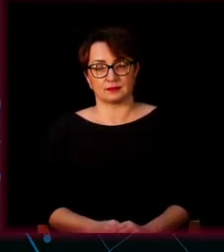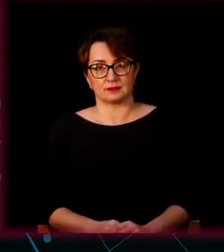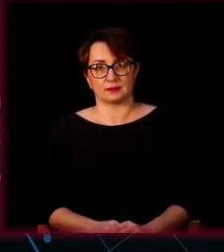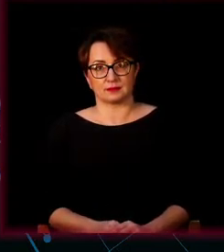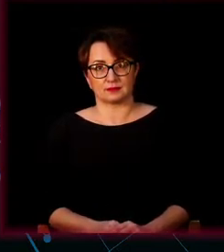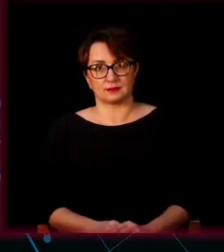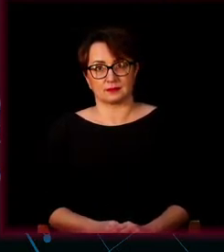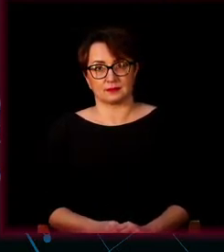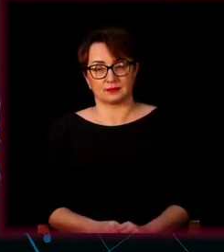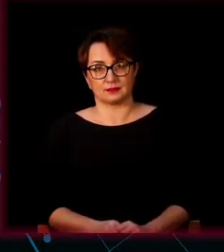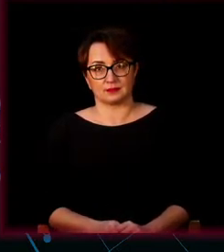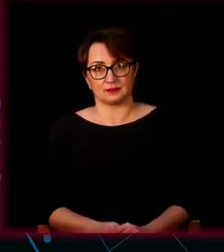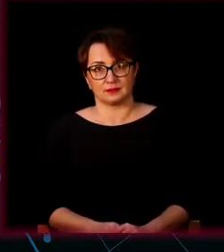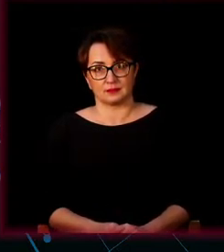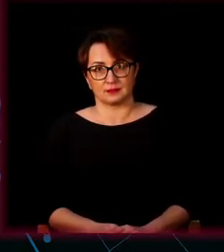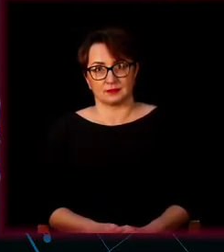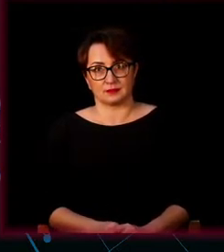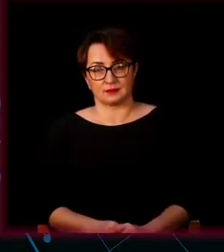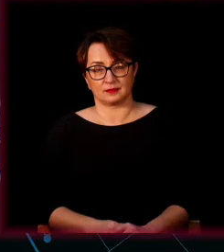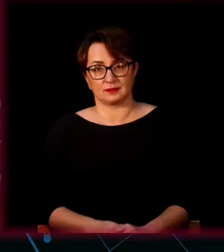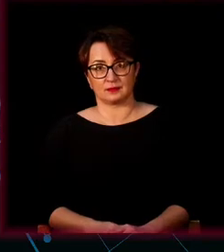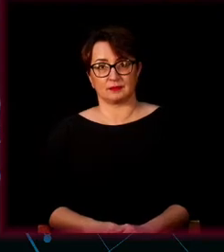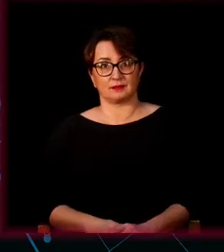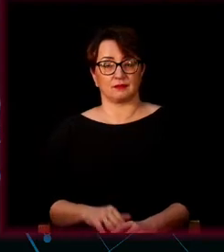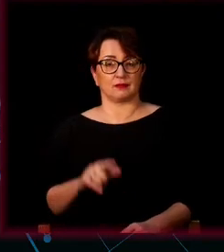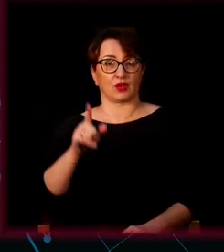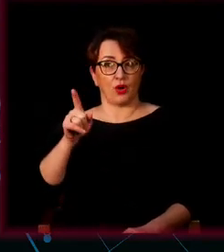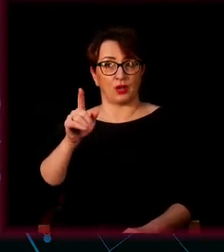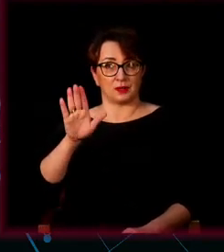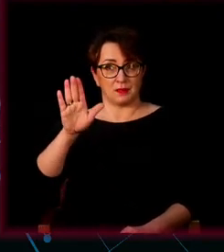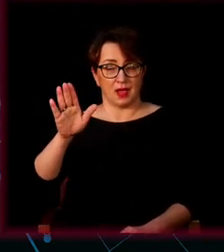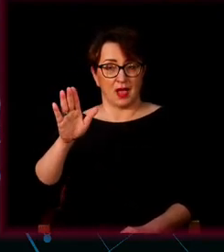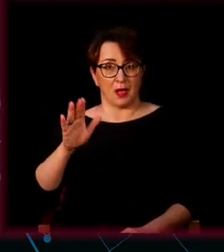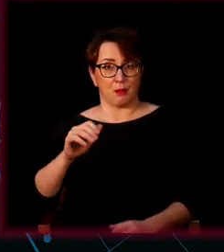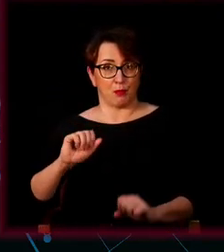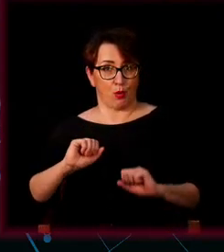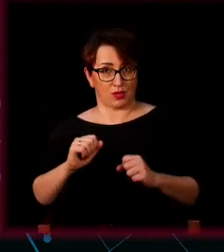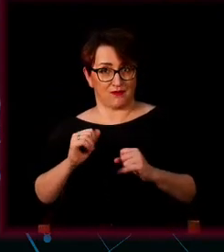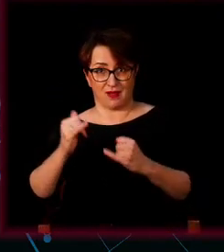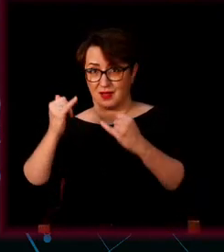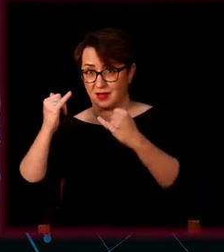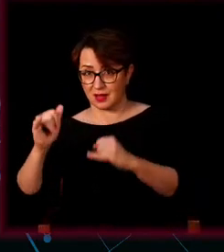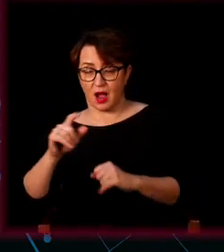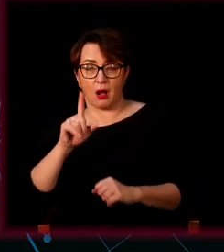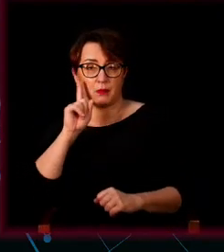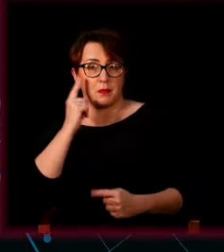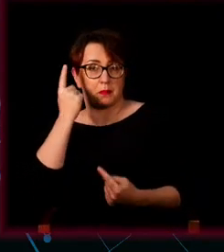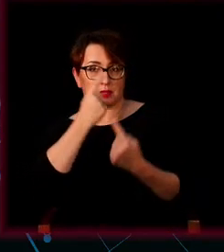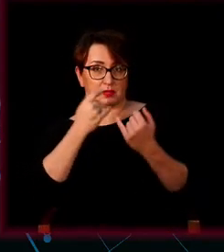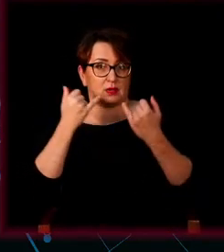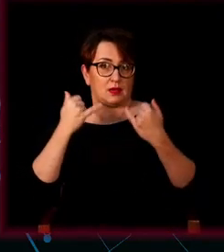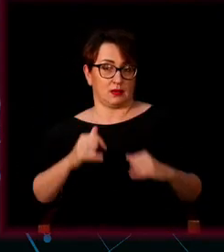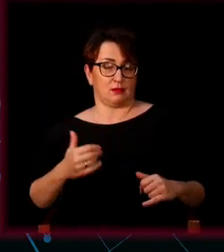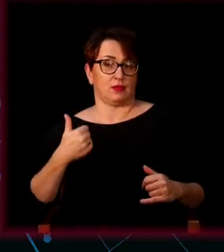niż te, które się okazuje potem w fabule, tak naprawdę jakby stały za ich